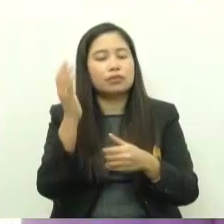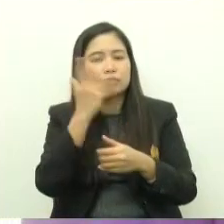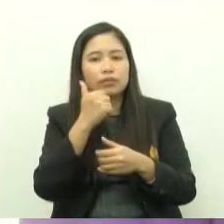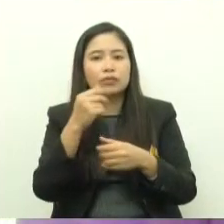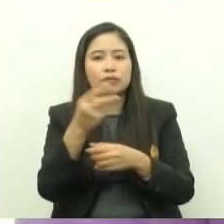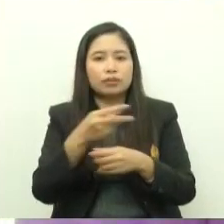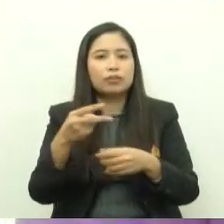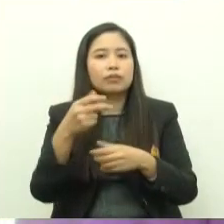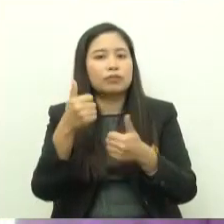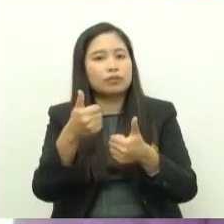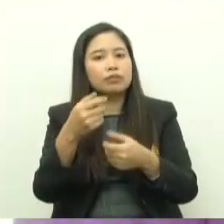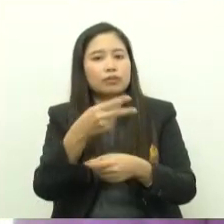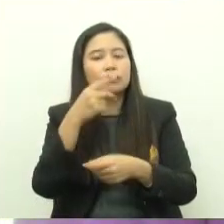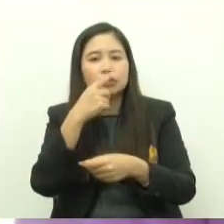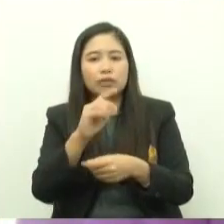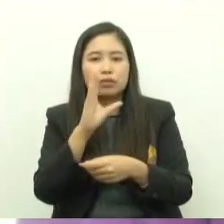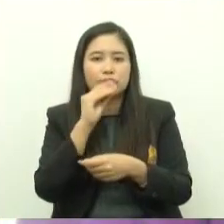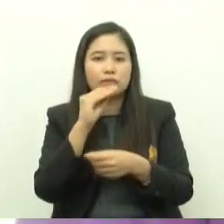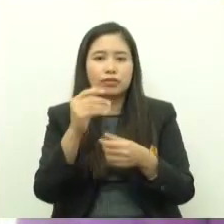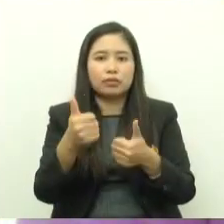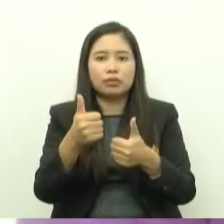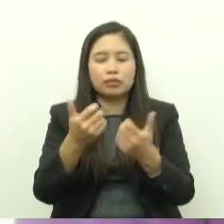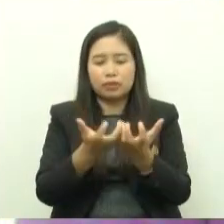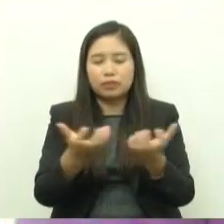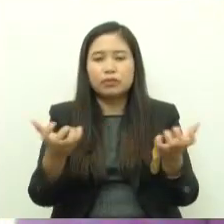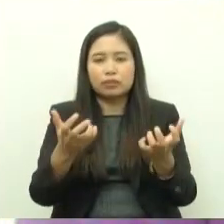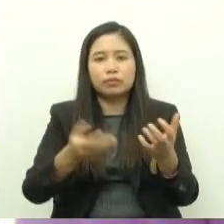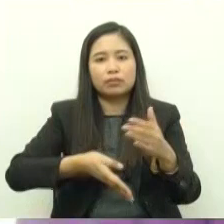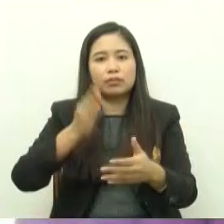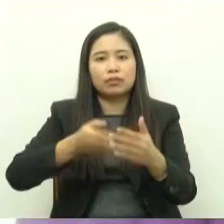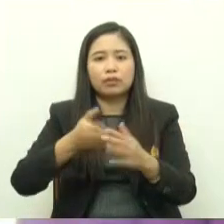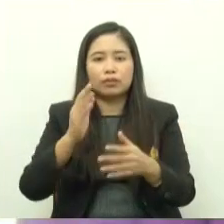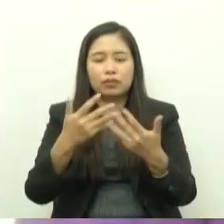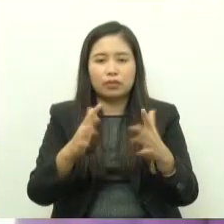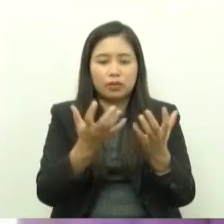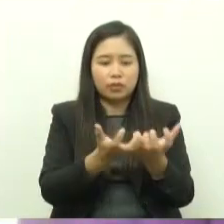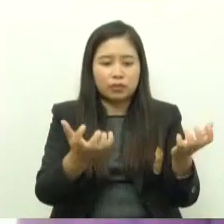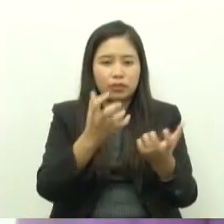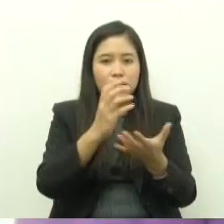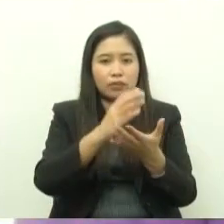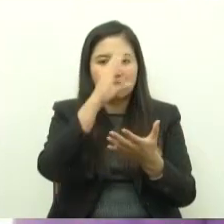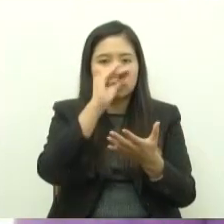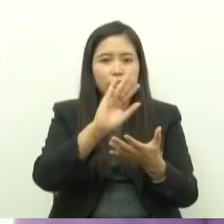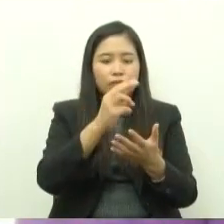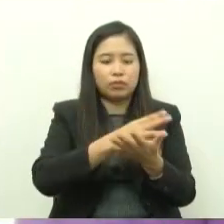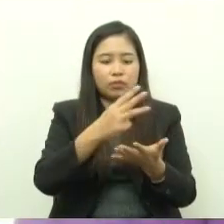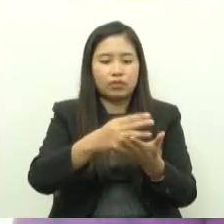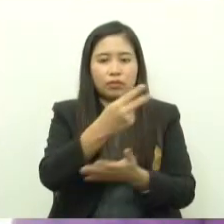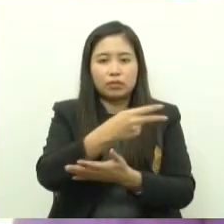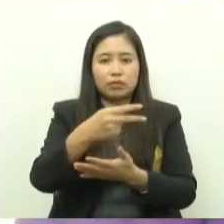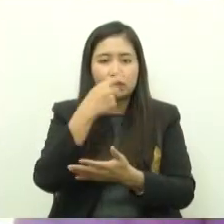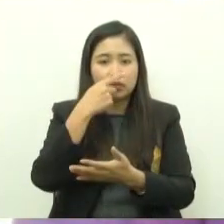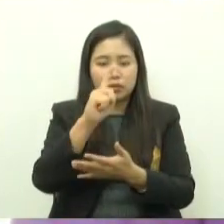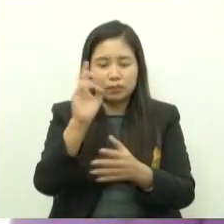กลางนะคะแล้วก็นอกจากนั้นเนี่ยอ่าผลสัมฤทธิ์ทางการเรียนในรายวิชาภาษาภาษาไทยก็เพิ่มสูงขึ้นนะ